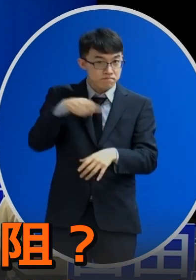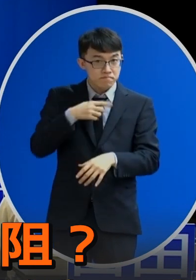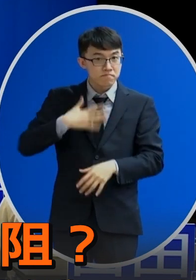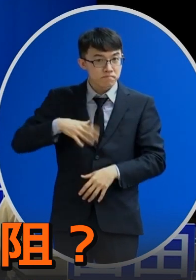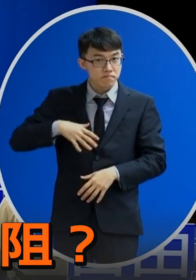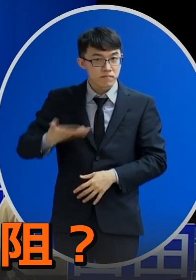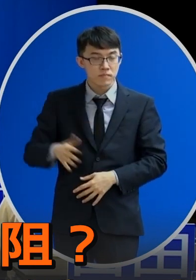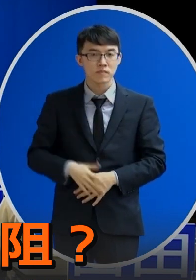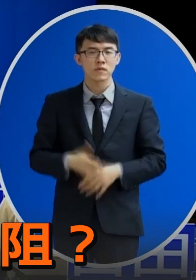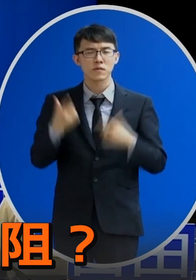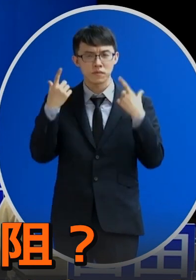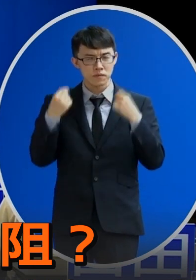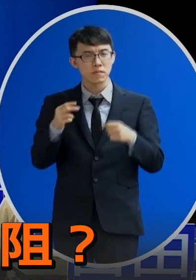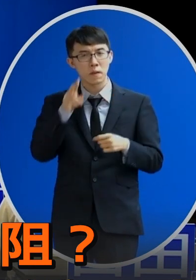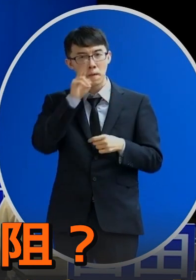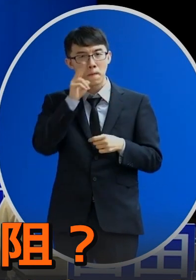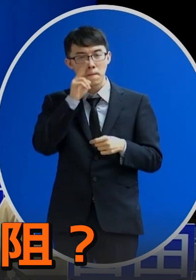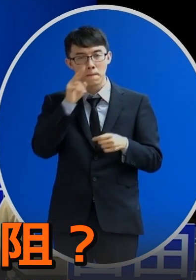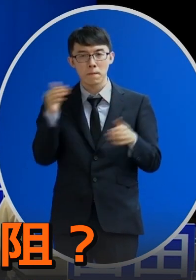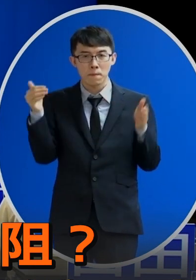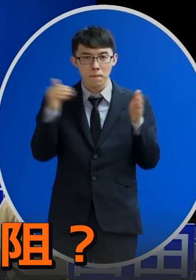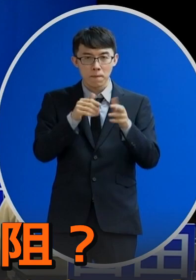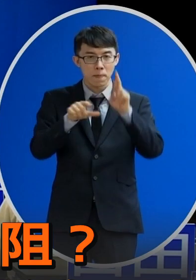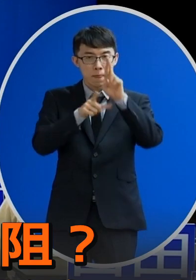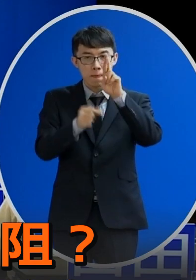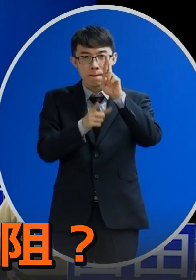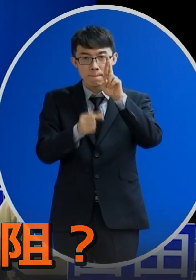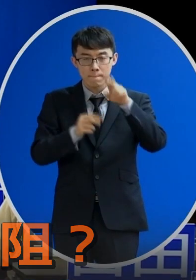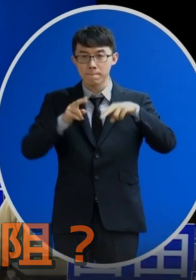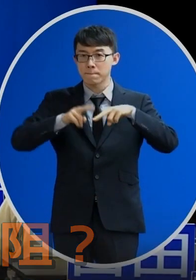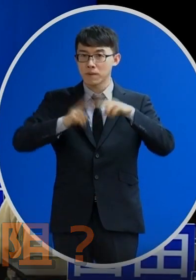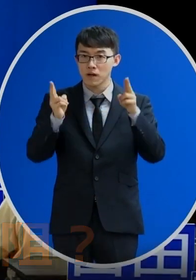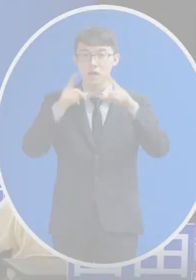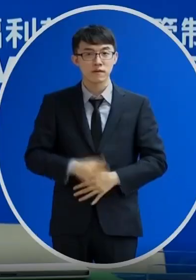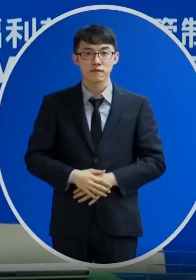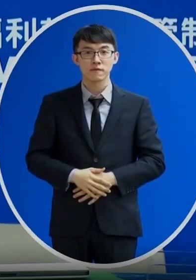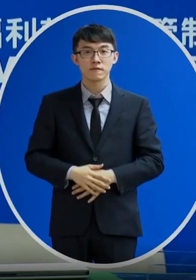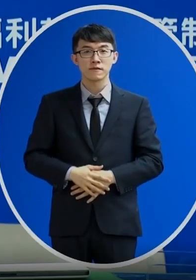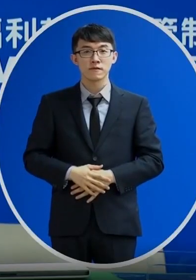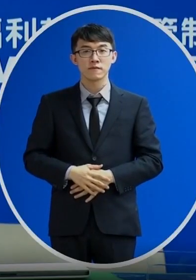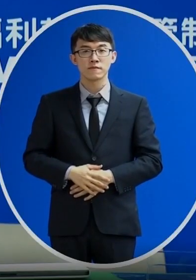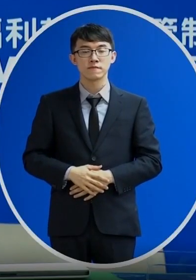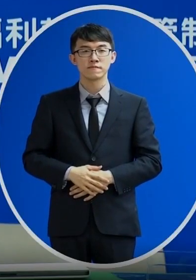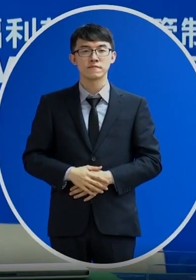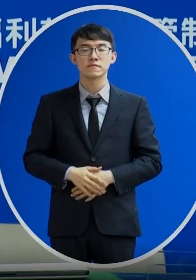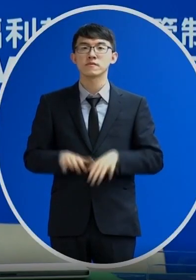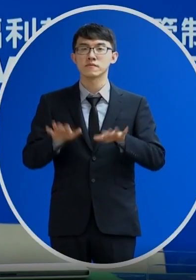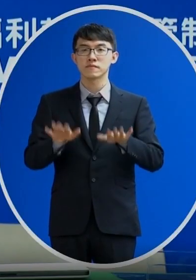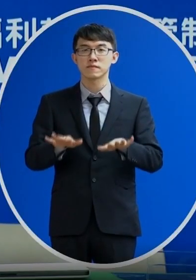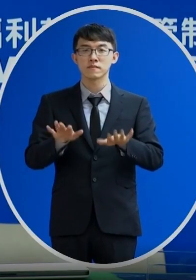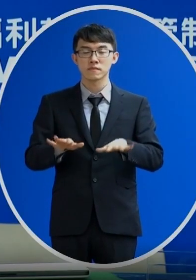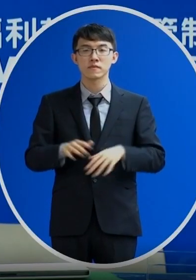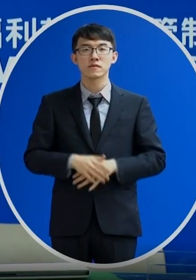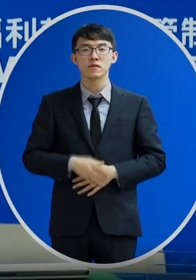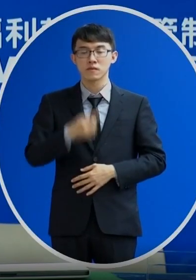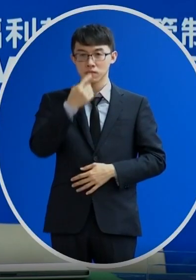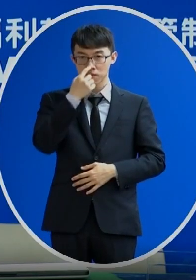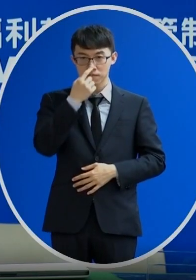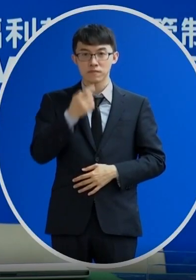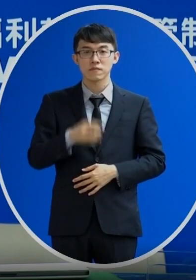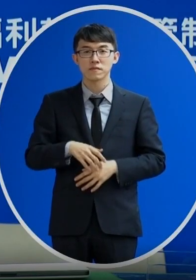底将会逐渐放宽口罩令，现在还能如期放宽吗？ 目前事实上我们并没有针